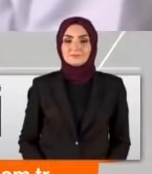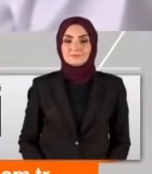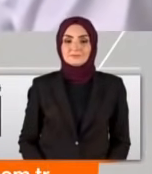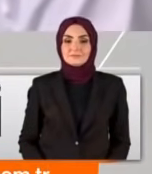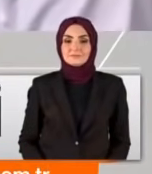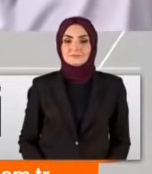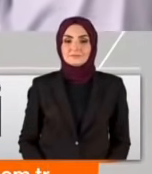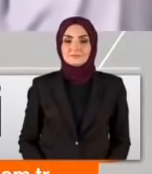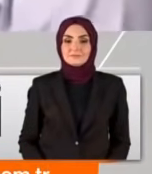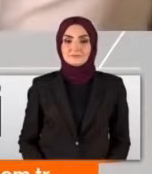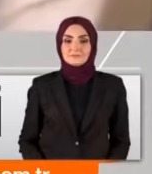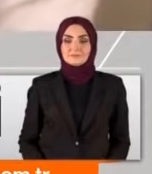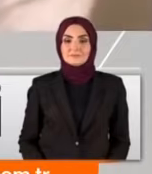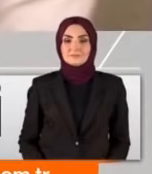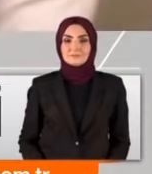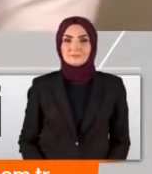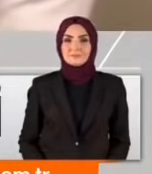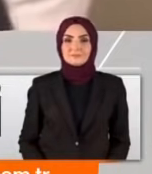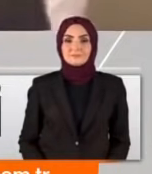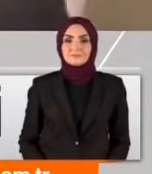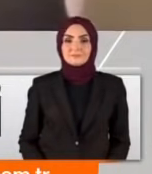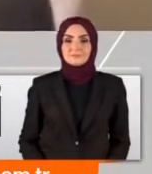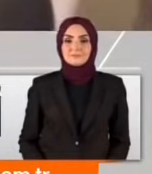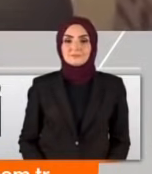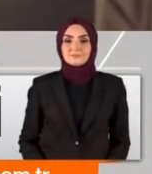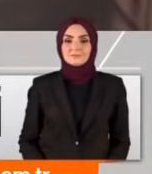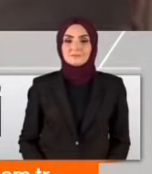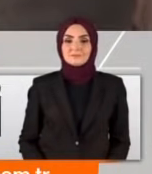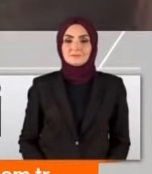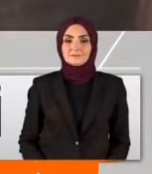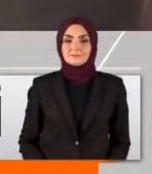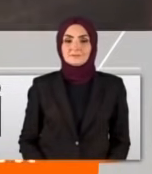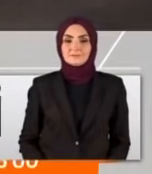madalyası. Maşallah. Diğer finallerden sonra...